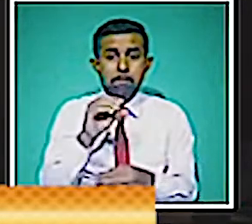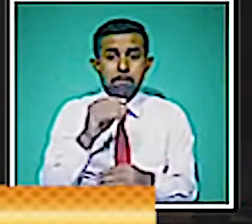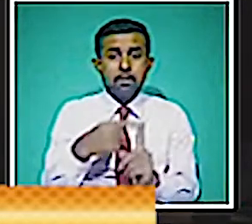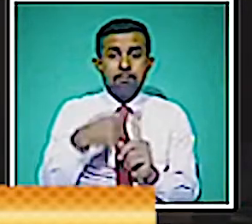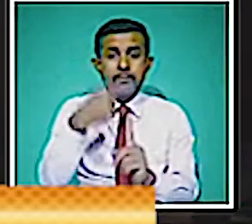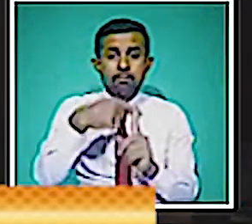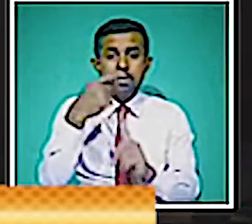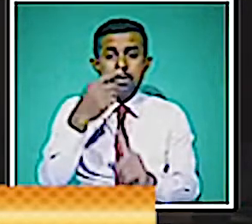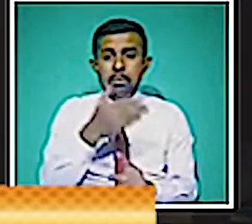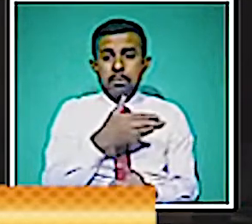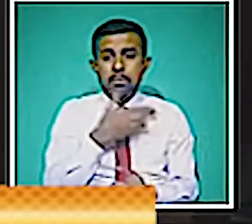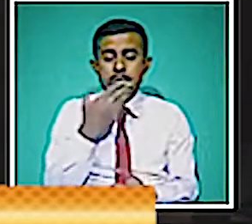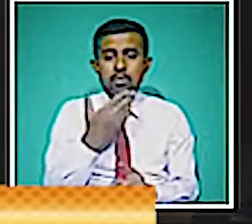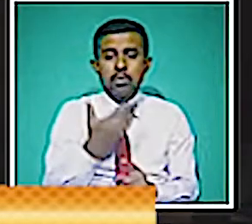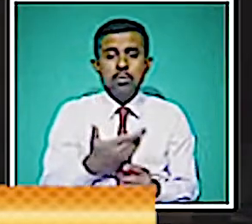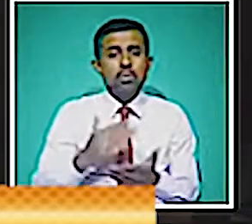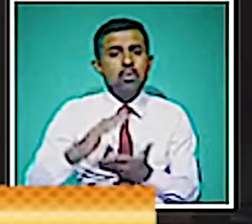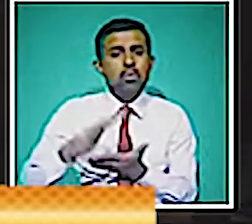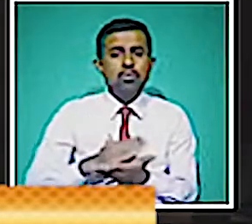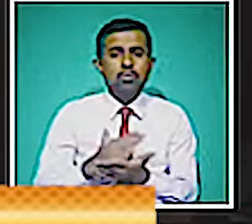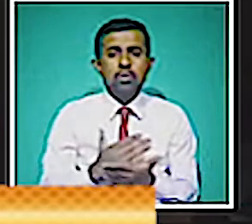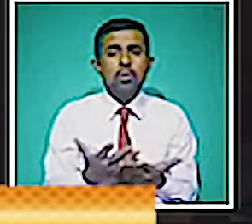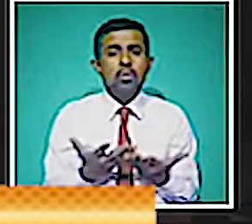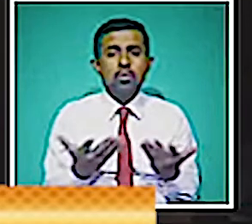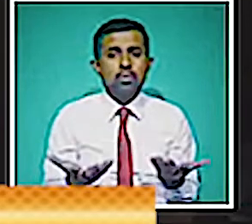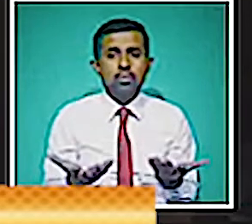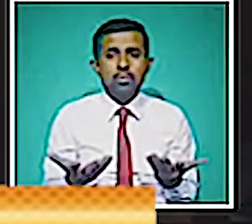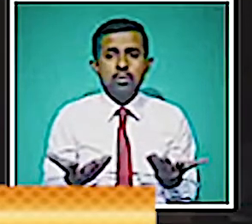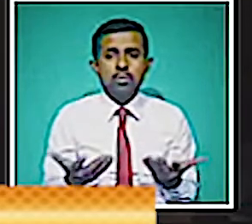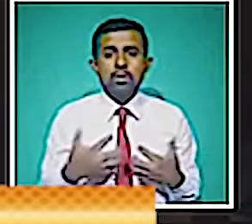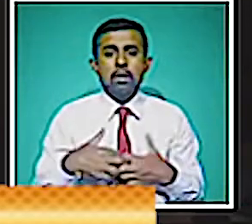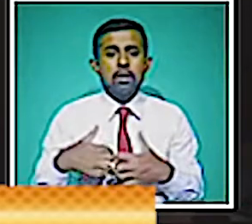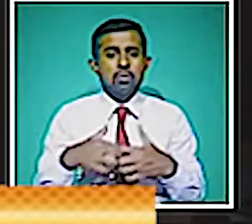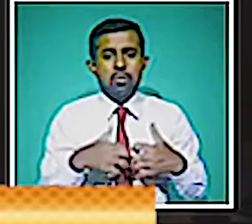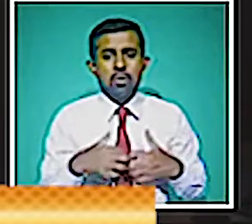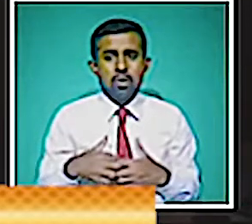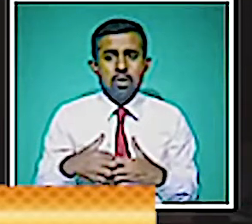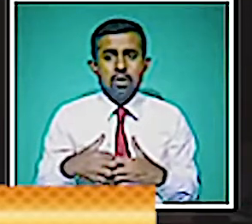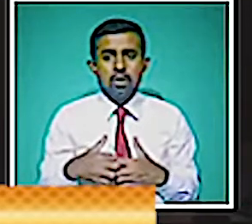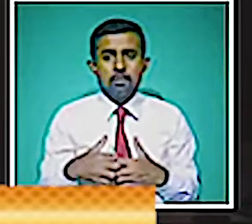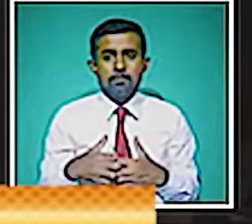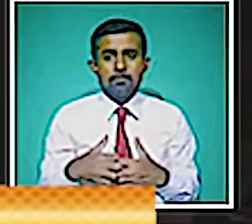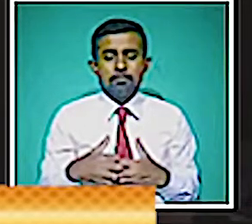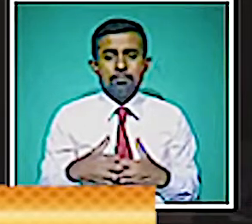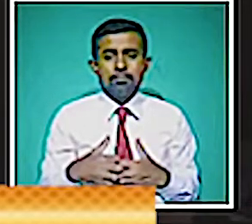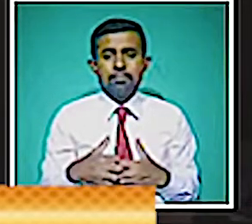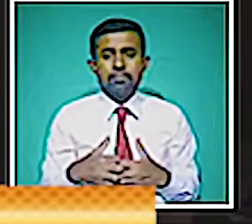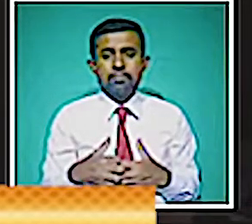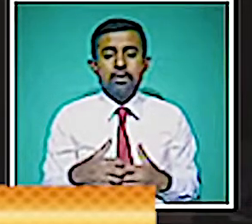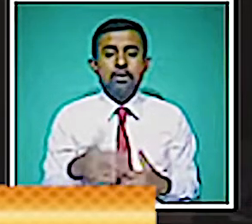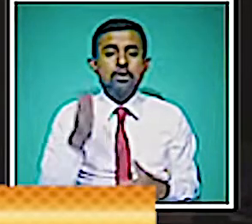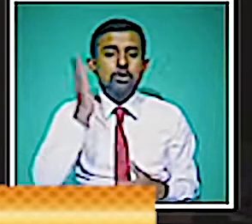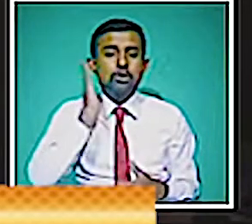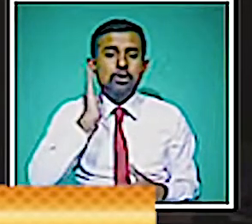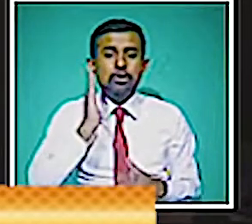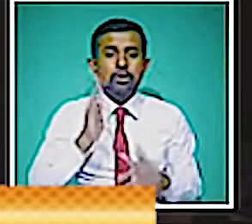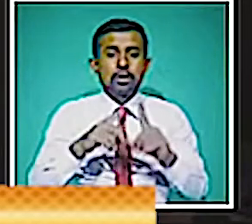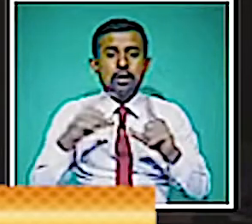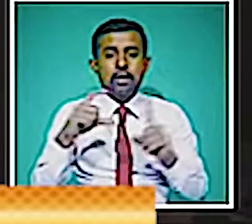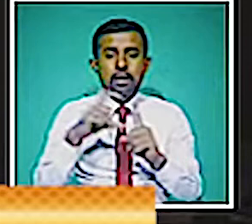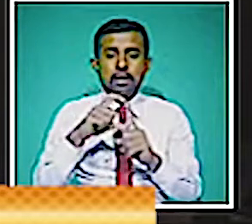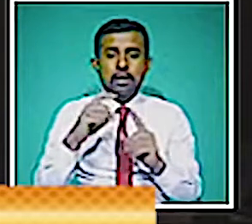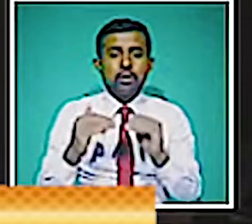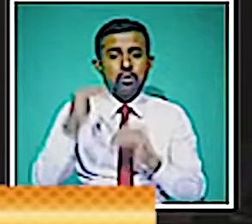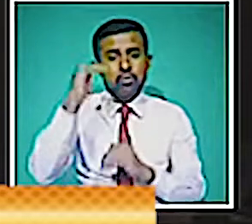குறிப்பிட விரும்புகிறேன். இந்த இலங்கையிலே இருக்கின்ற நீங்கள் ஆங்கில கல்வியை தரமுண்டுக்கு கொண்டு வர விரும்புகிறீர்கள், அது நல்லது. அதே நேரம் கல்வியிலே